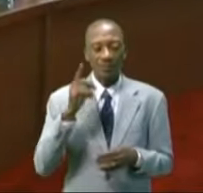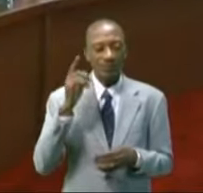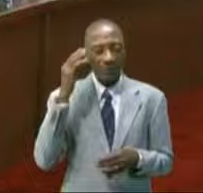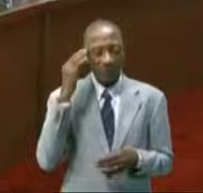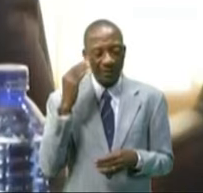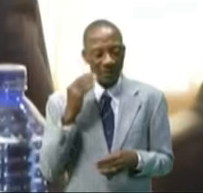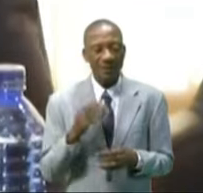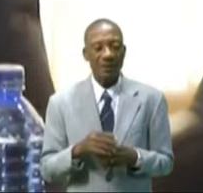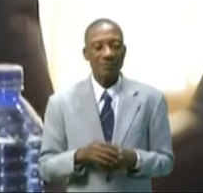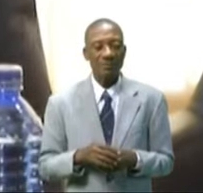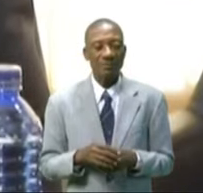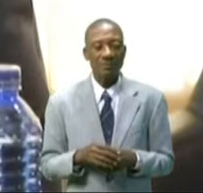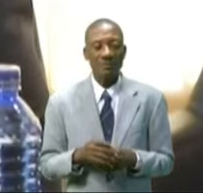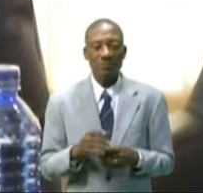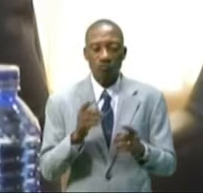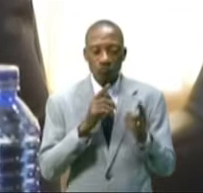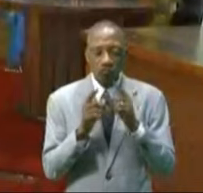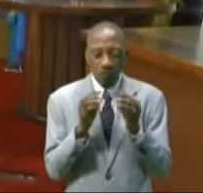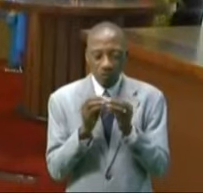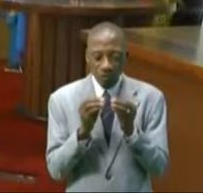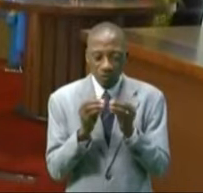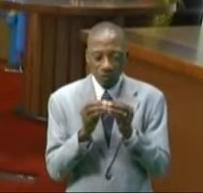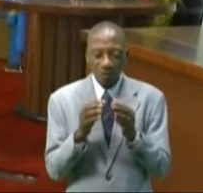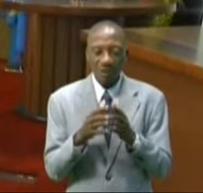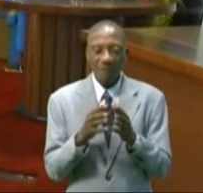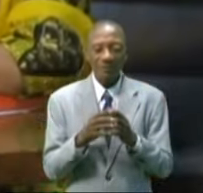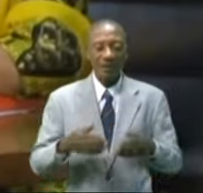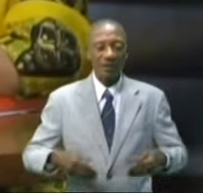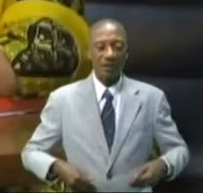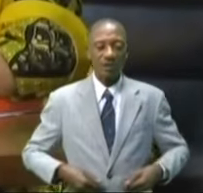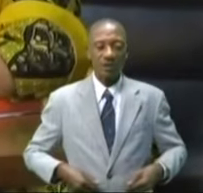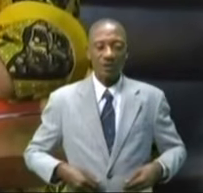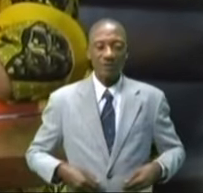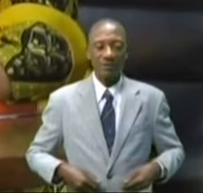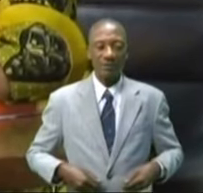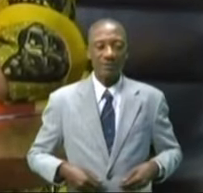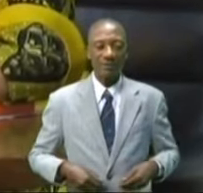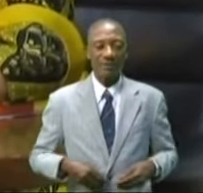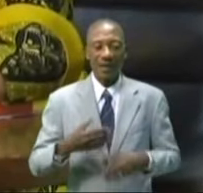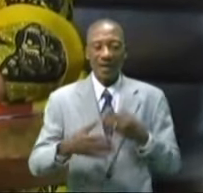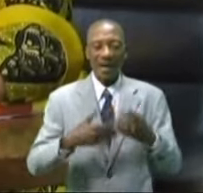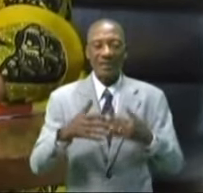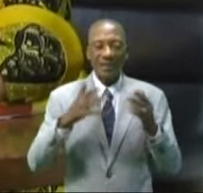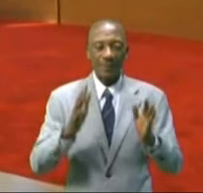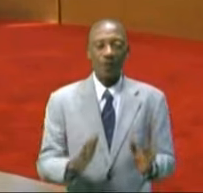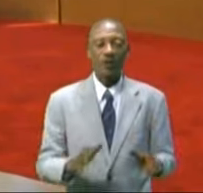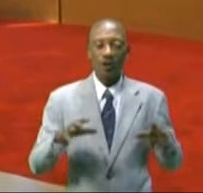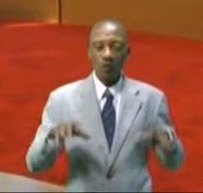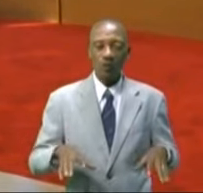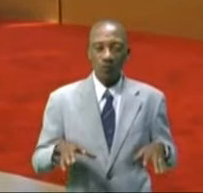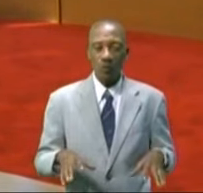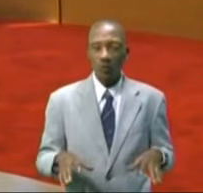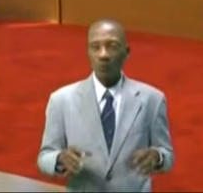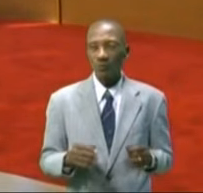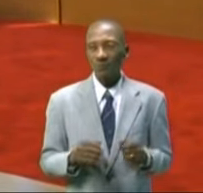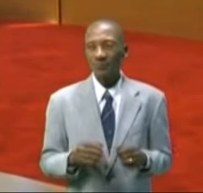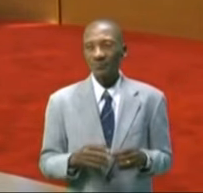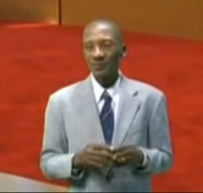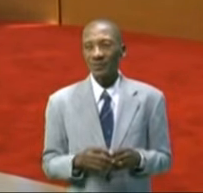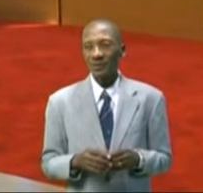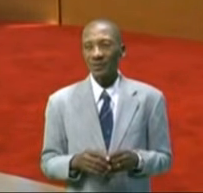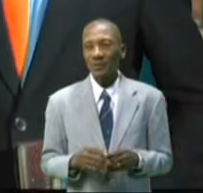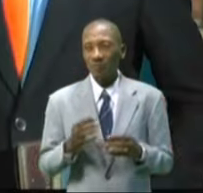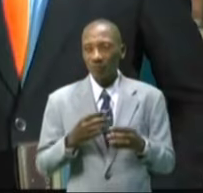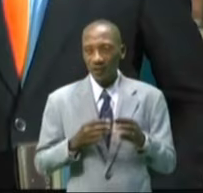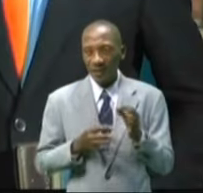au financement, l'accès au marché et la formation, autant des sujets qui ont été abordés. La création des emplois. Et quand